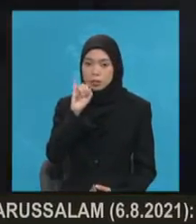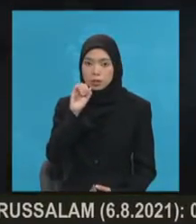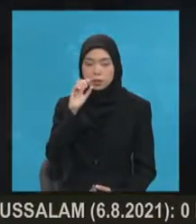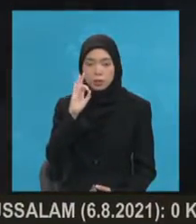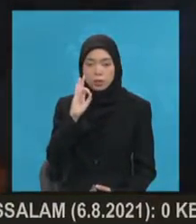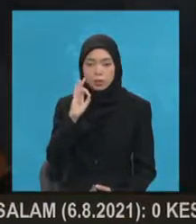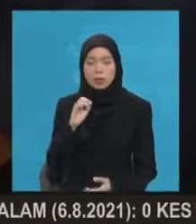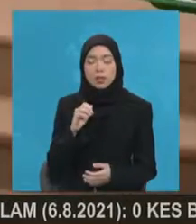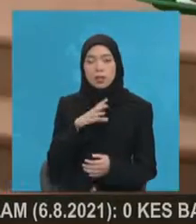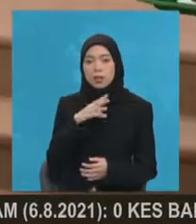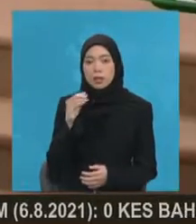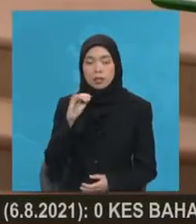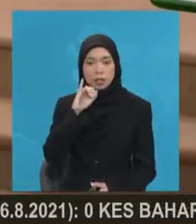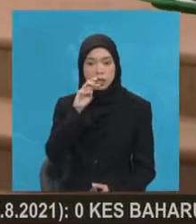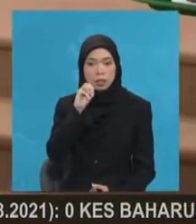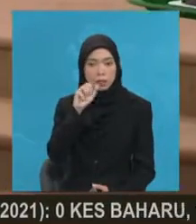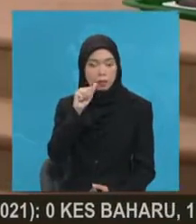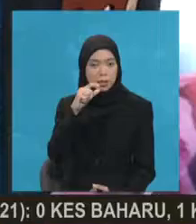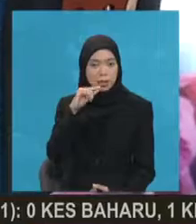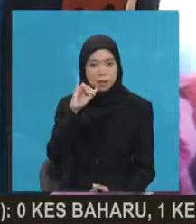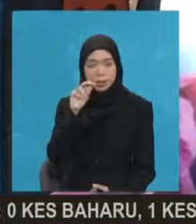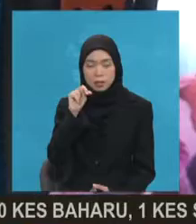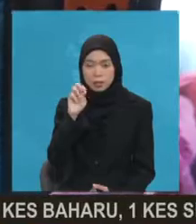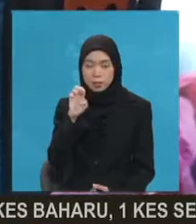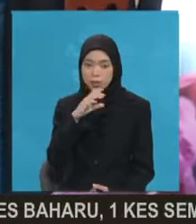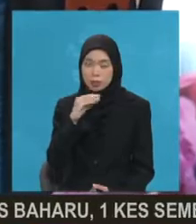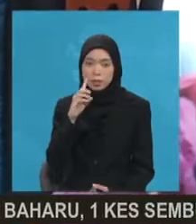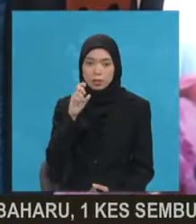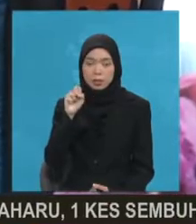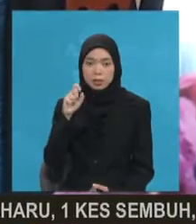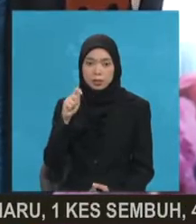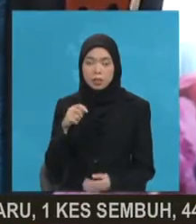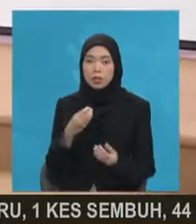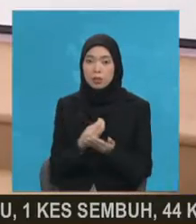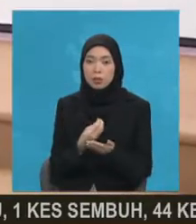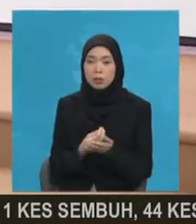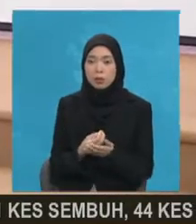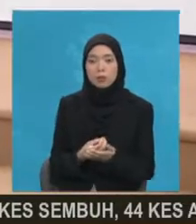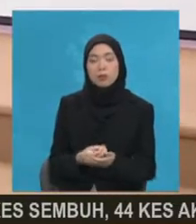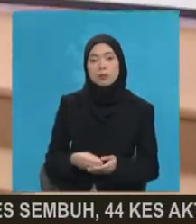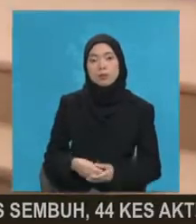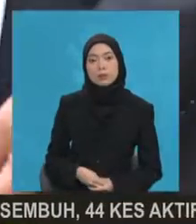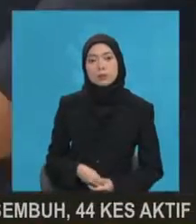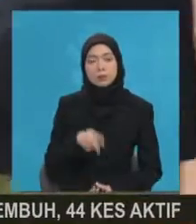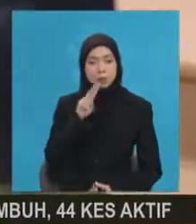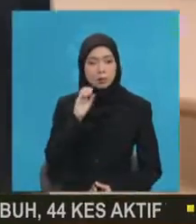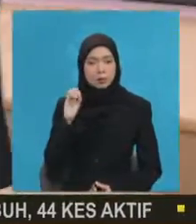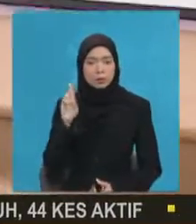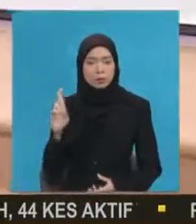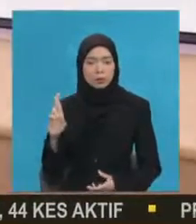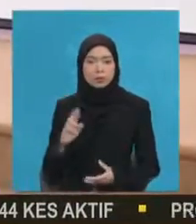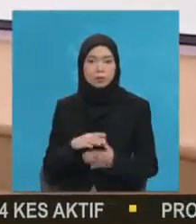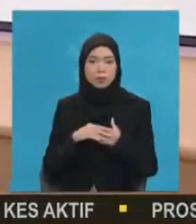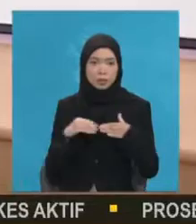imagens number hat berjumlah 200 48.000 340 Ringgit dana juga